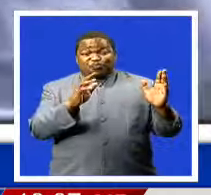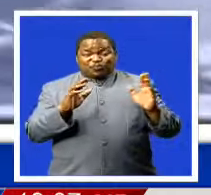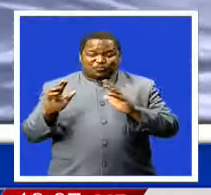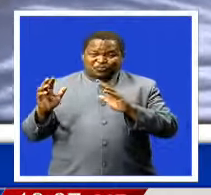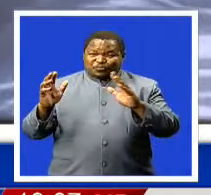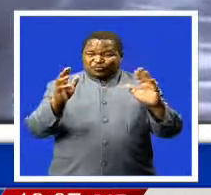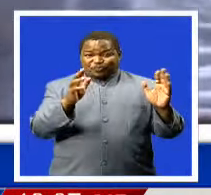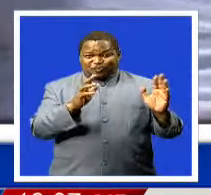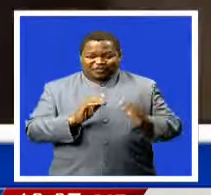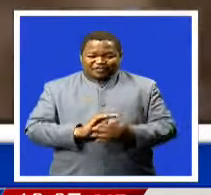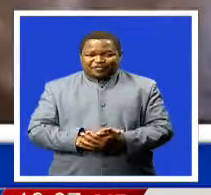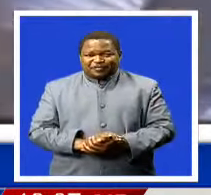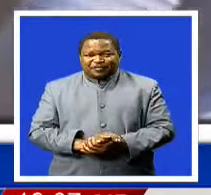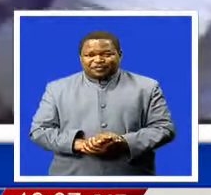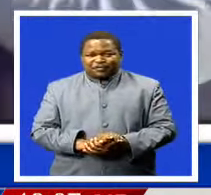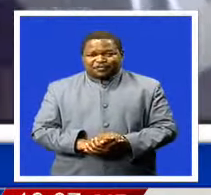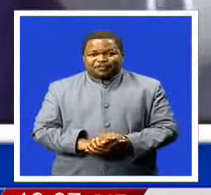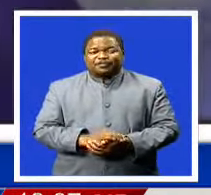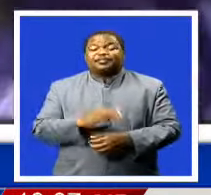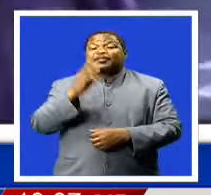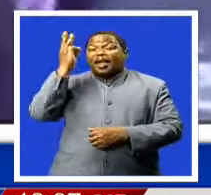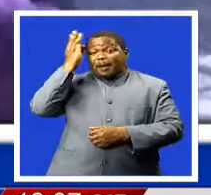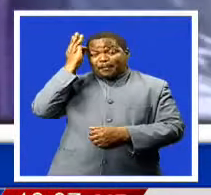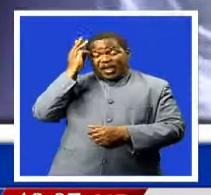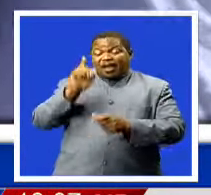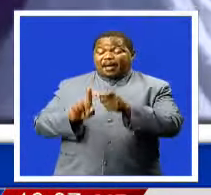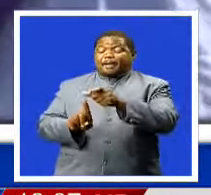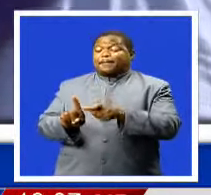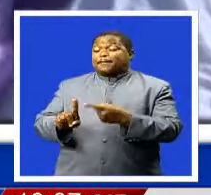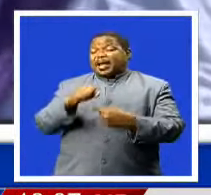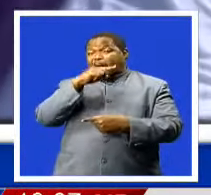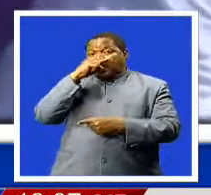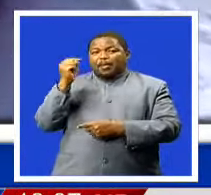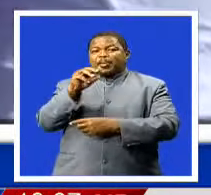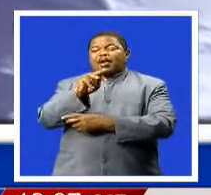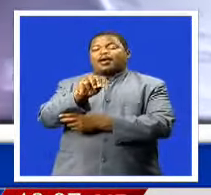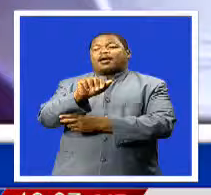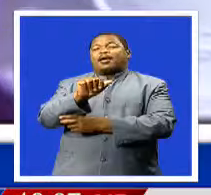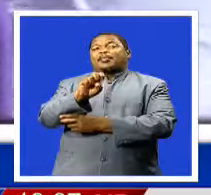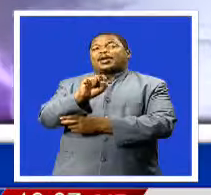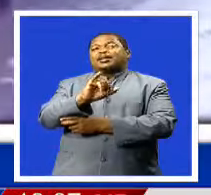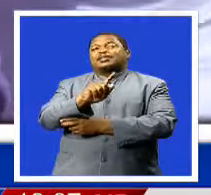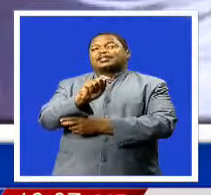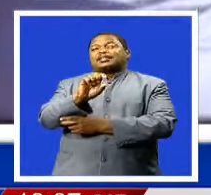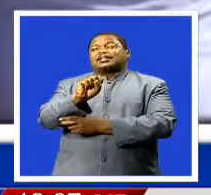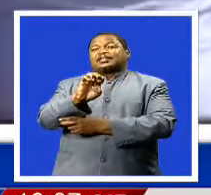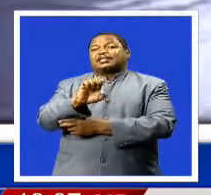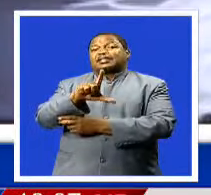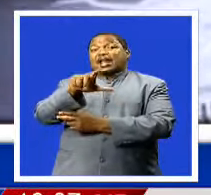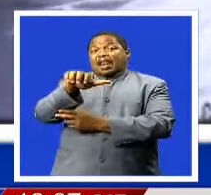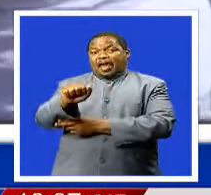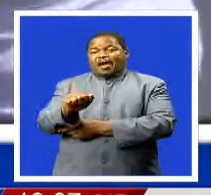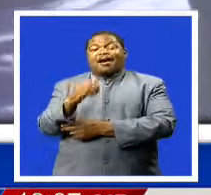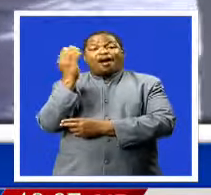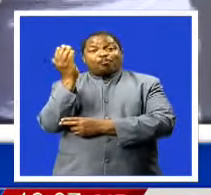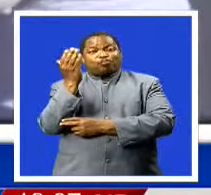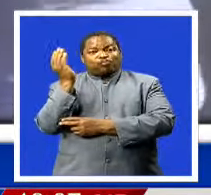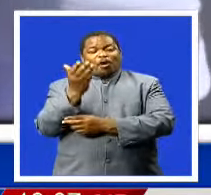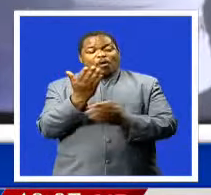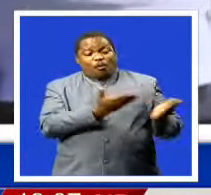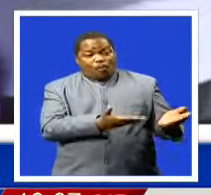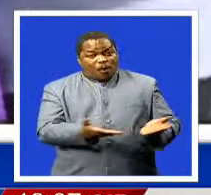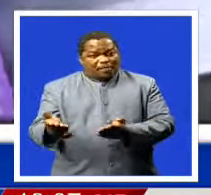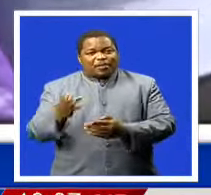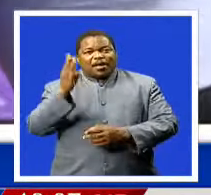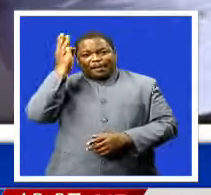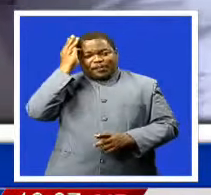Umva nenkosi Masithela kube nguyelo wemukela lizinyane kulena ndzawo ethula inkulumo yakhe. Umva nenkosi